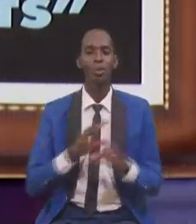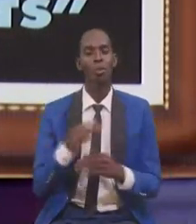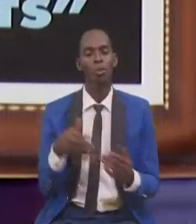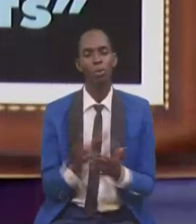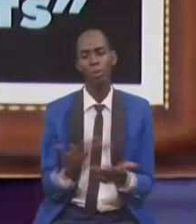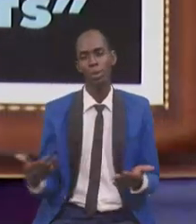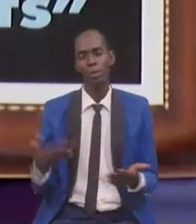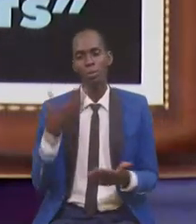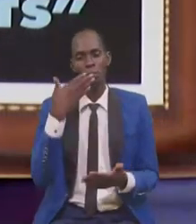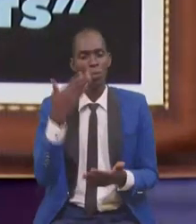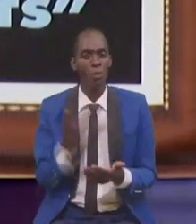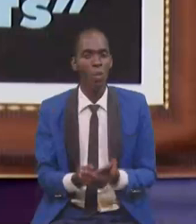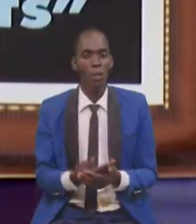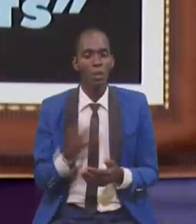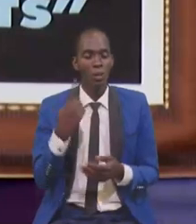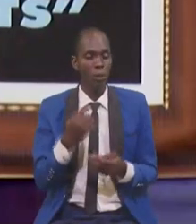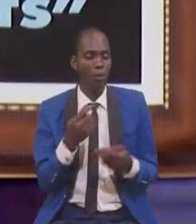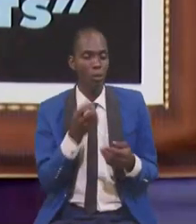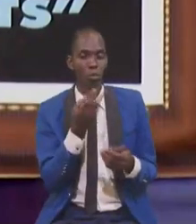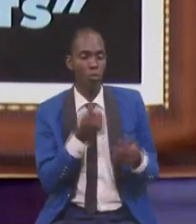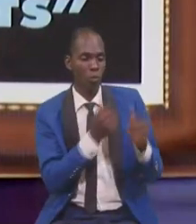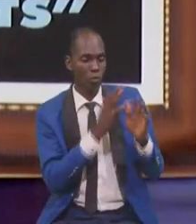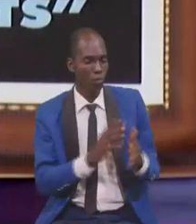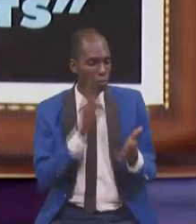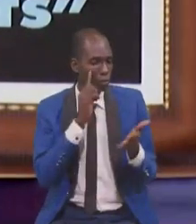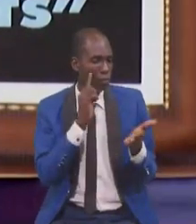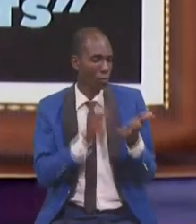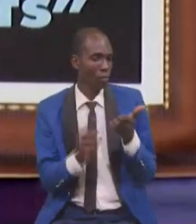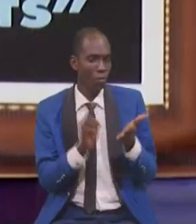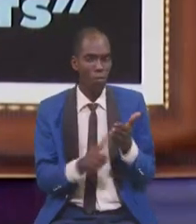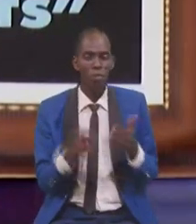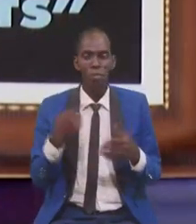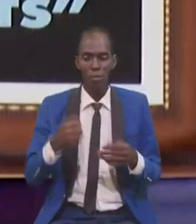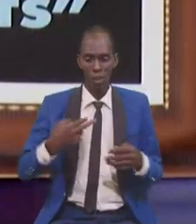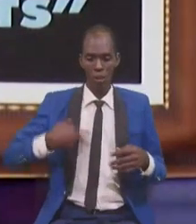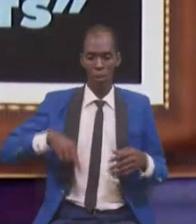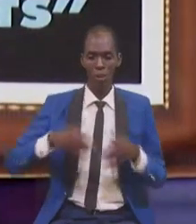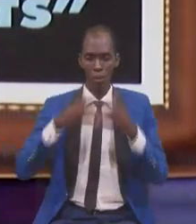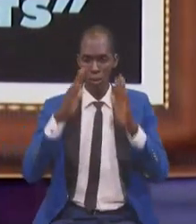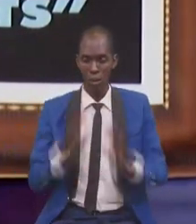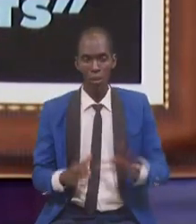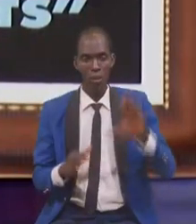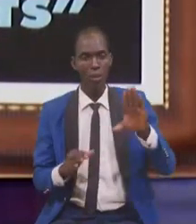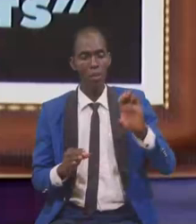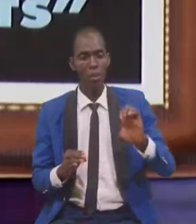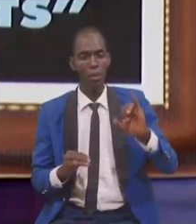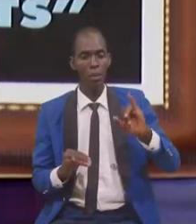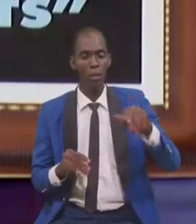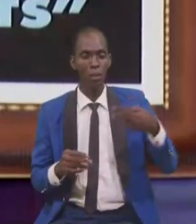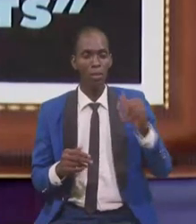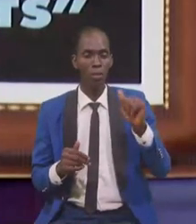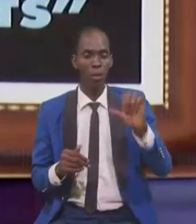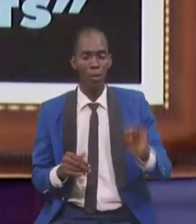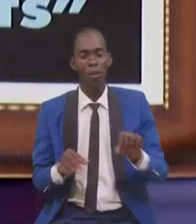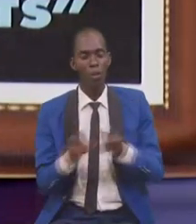a tout fait à merveille. Les disciples ont observé, même les pharisiens, Caïphe et tous